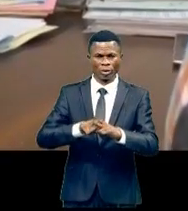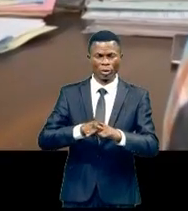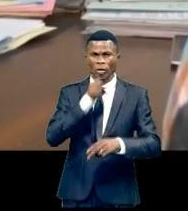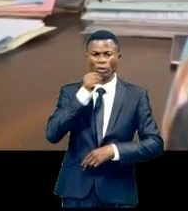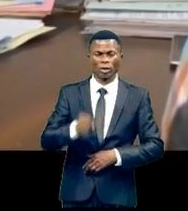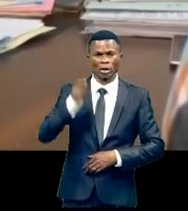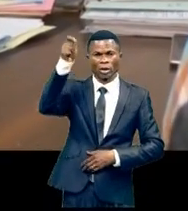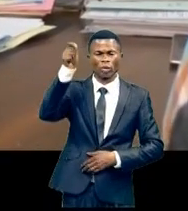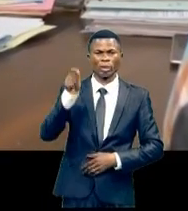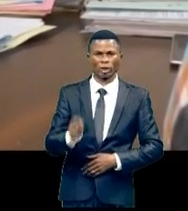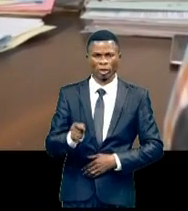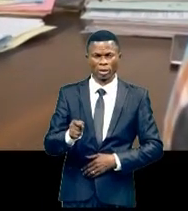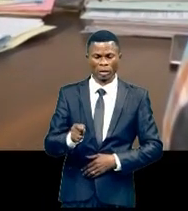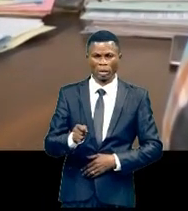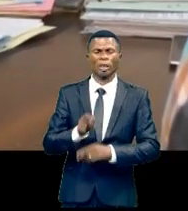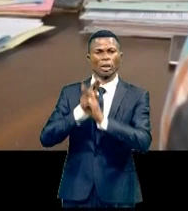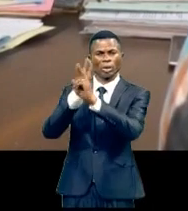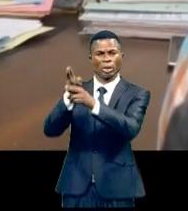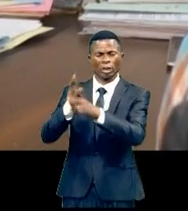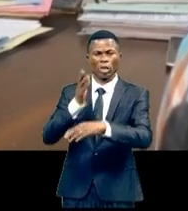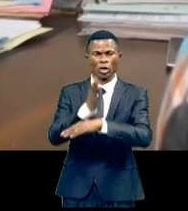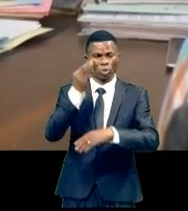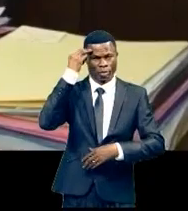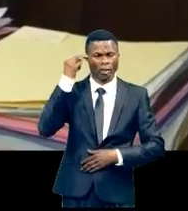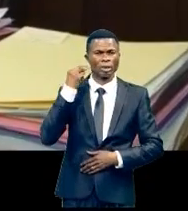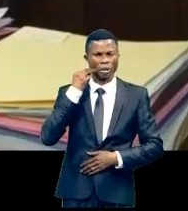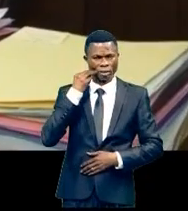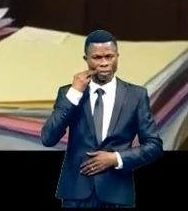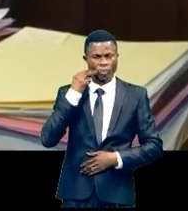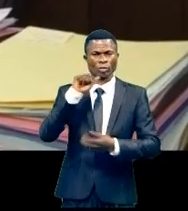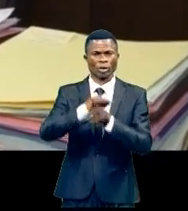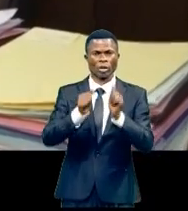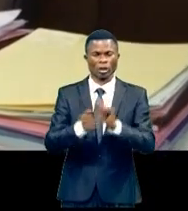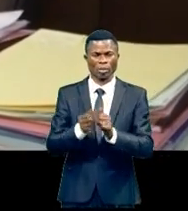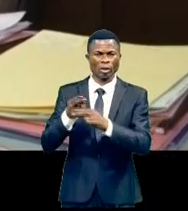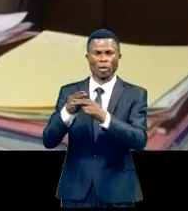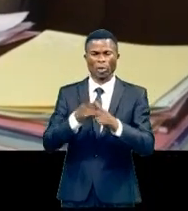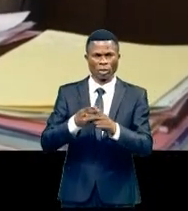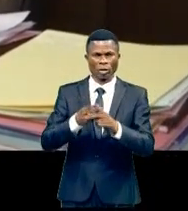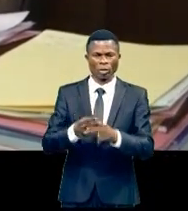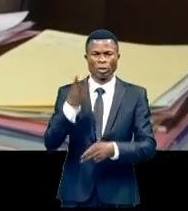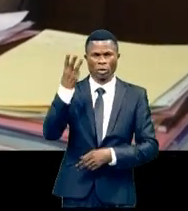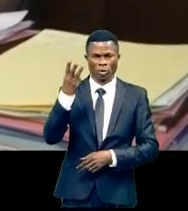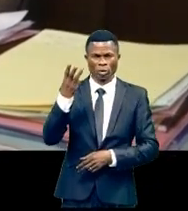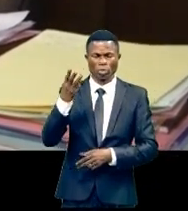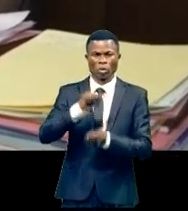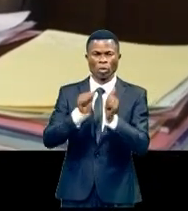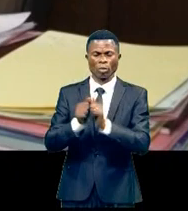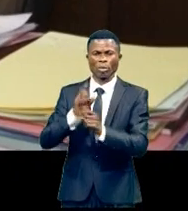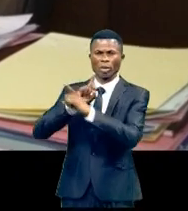ancien combattant a présenté au Conseil des ministres la situation sécuritaire dans les trois zones de